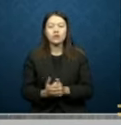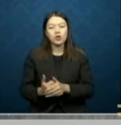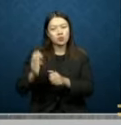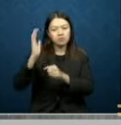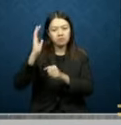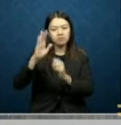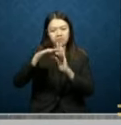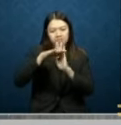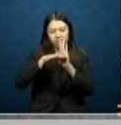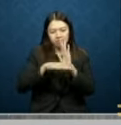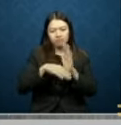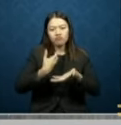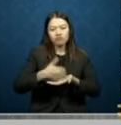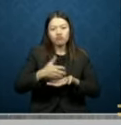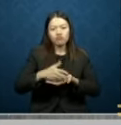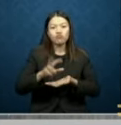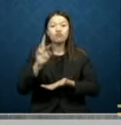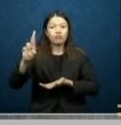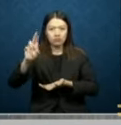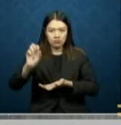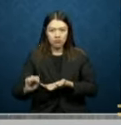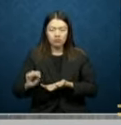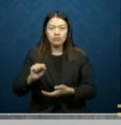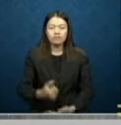ลงนโยบายต่อรัฐสภา